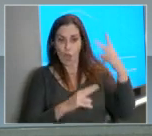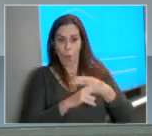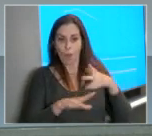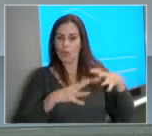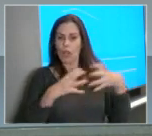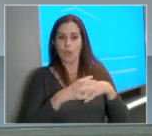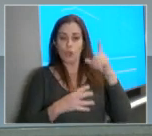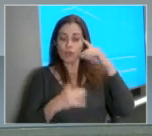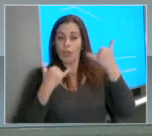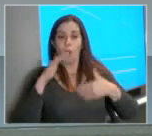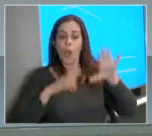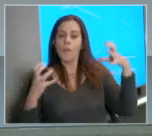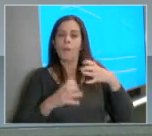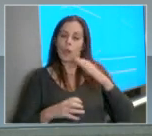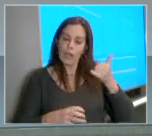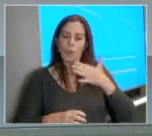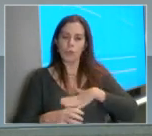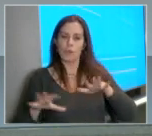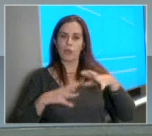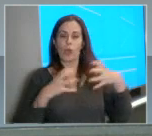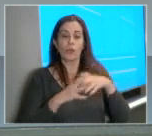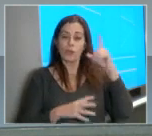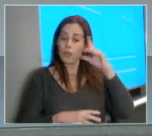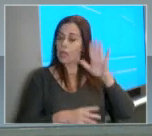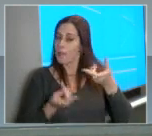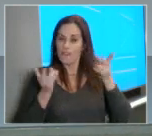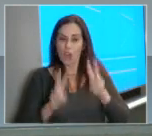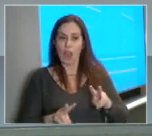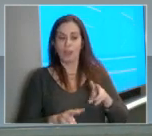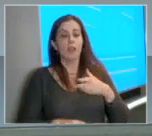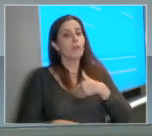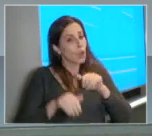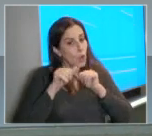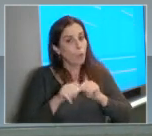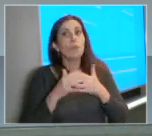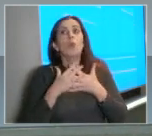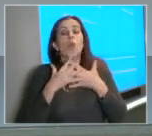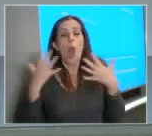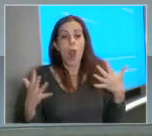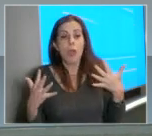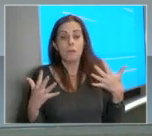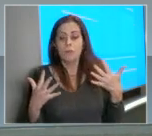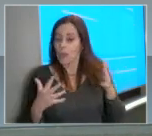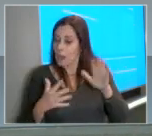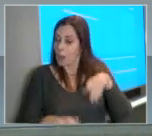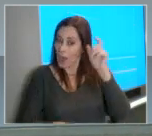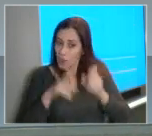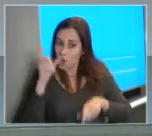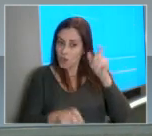בממשלת אחדות. אני חושב שהיום רוב העם רוצה ממשלת אחדות, ואני חושב שזה גם אפשרי. ואנחנו תומכים גדולים בזה, שיהיה גם מצד אחד